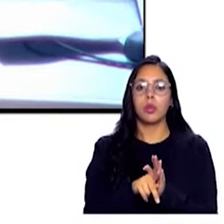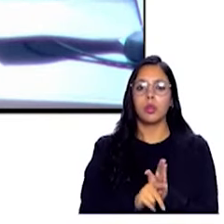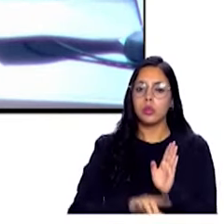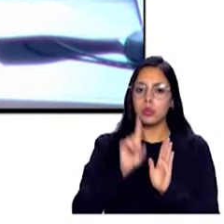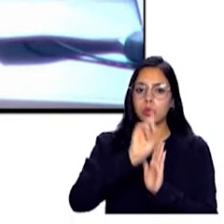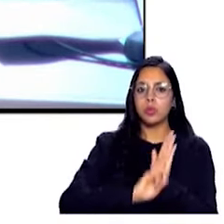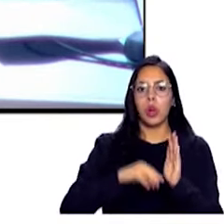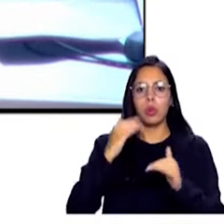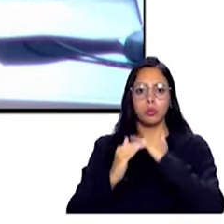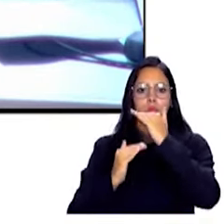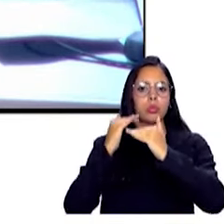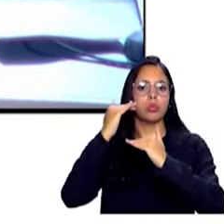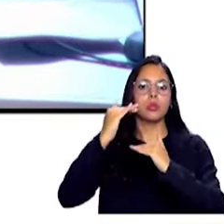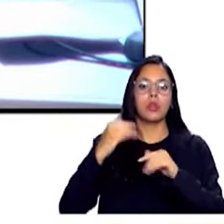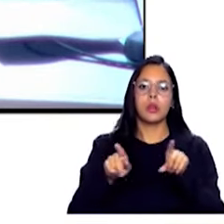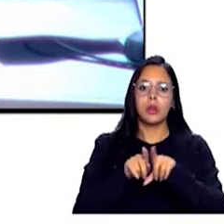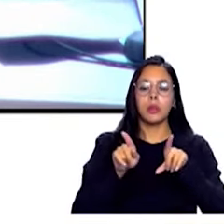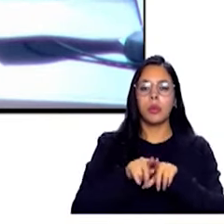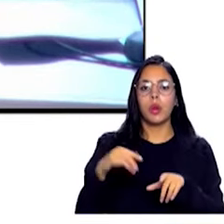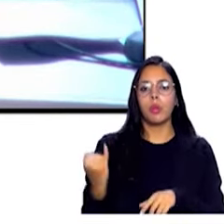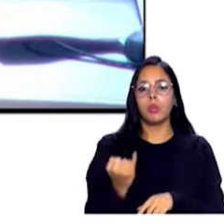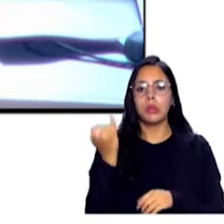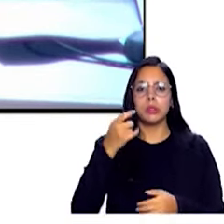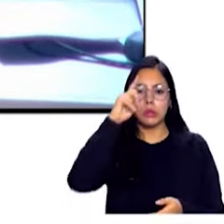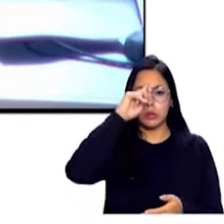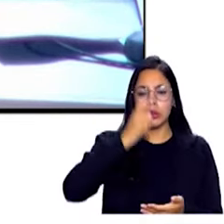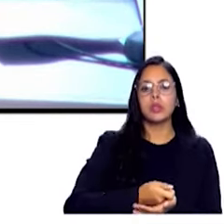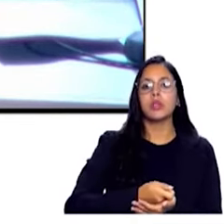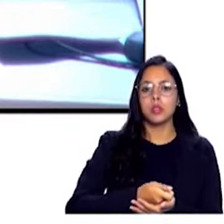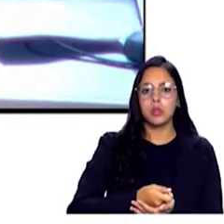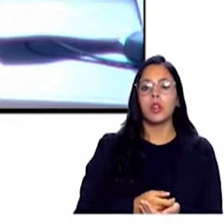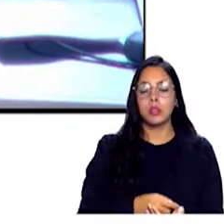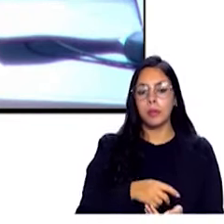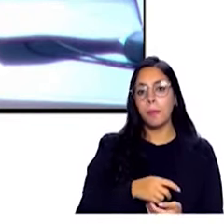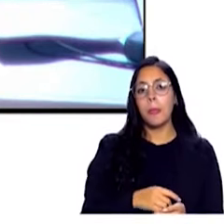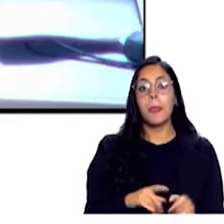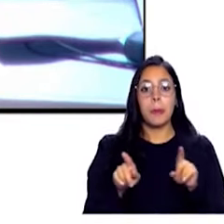décision l'importance d'une décision uniforme ces